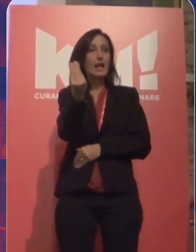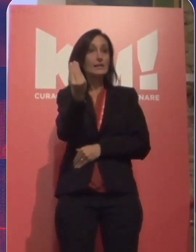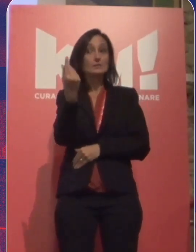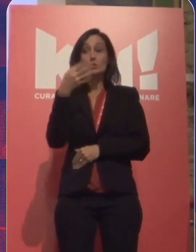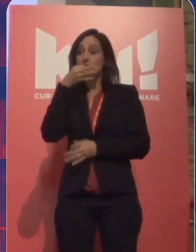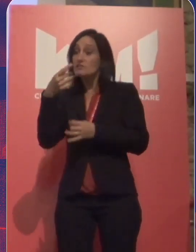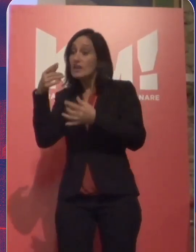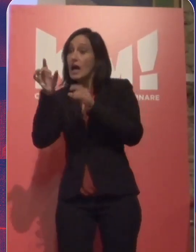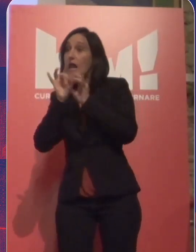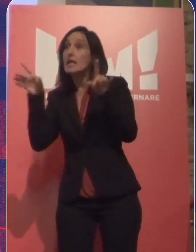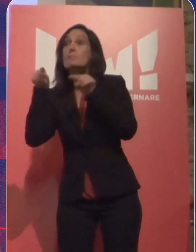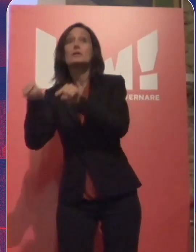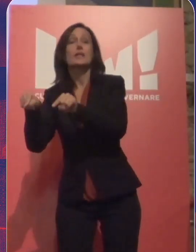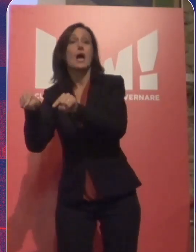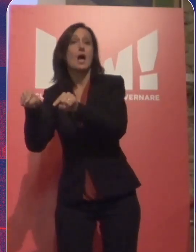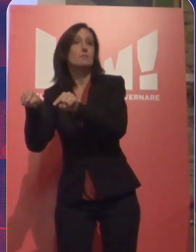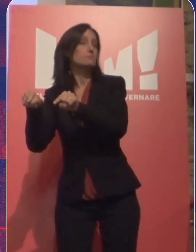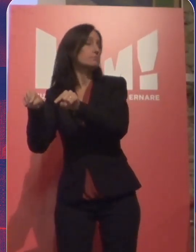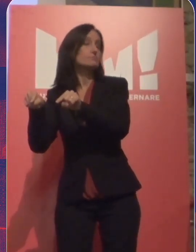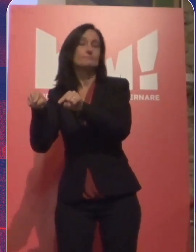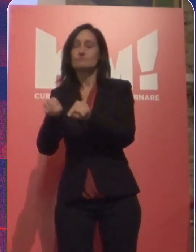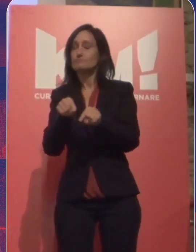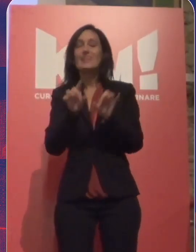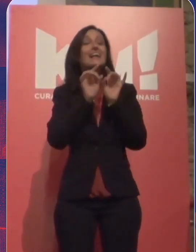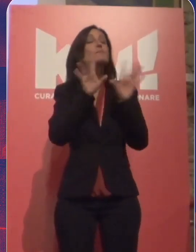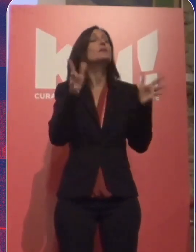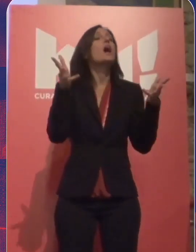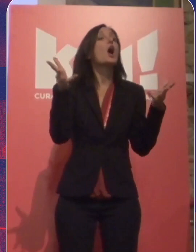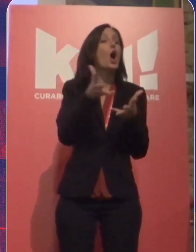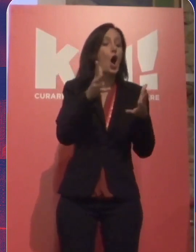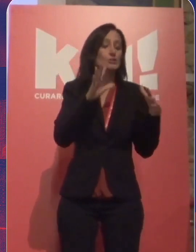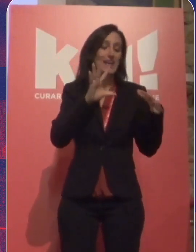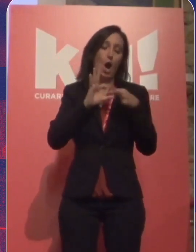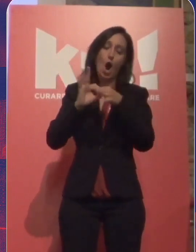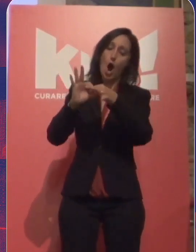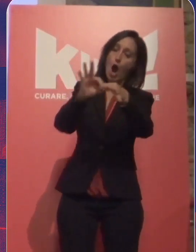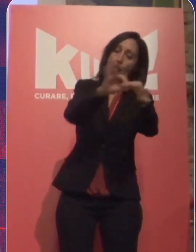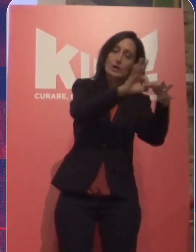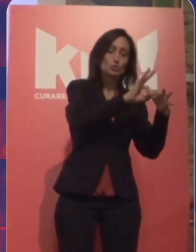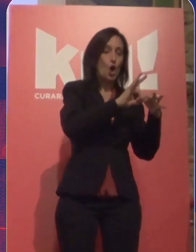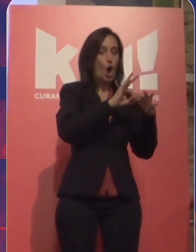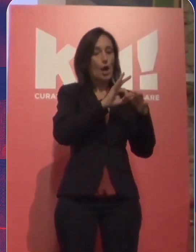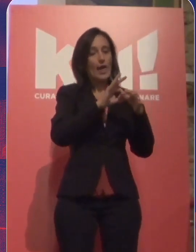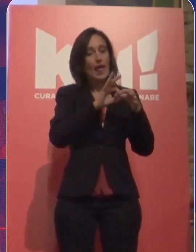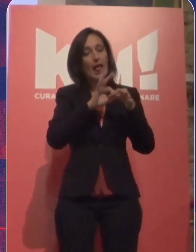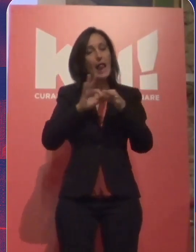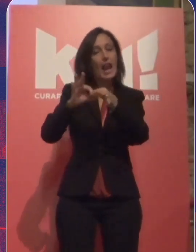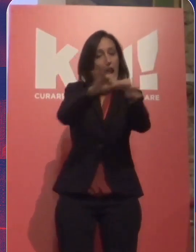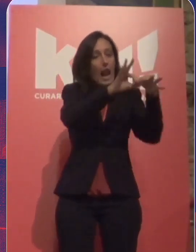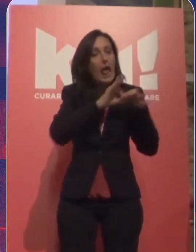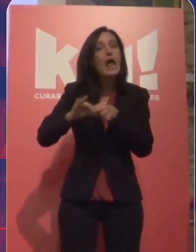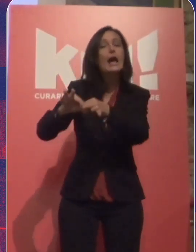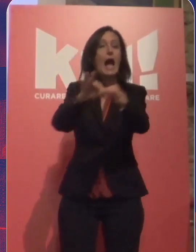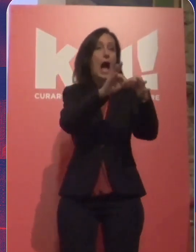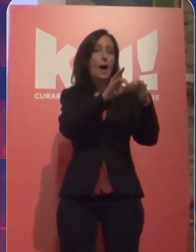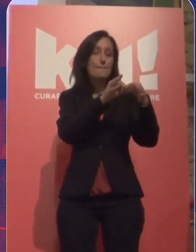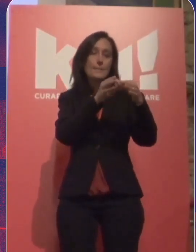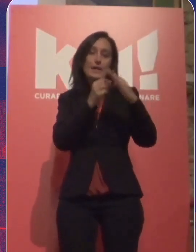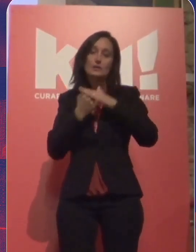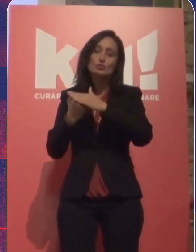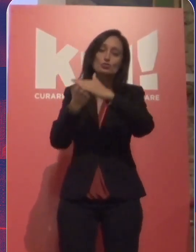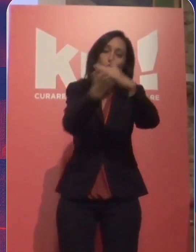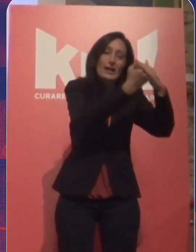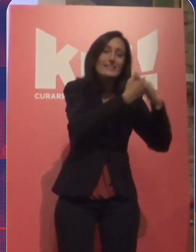è connessione vincolo legame solidarietà io dico anche fratellanza